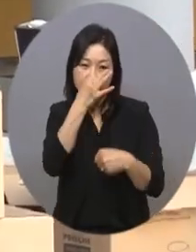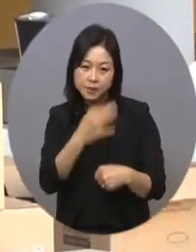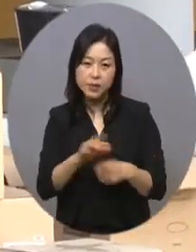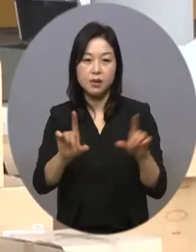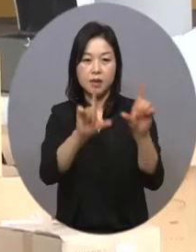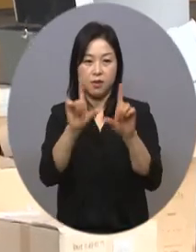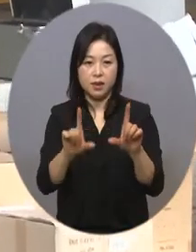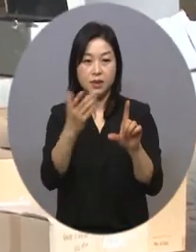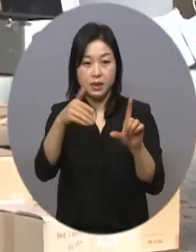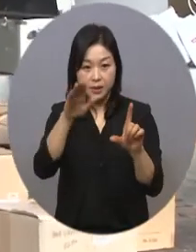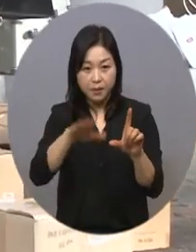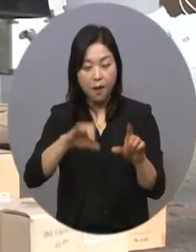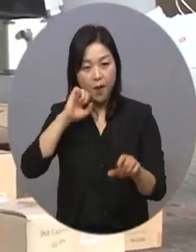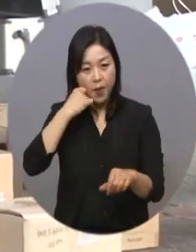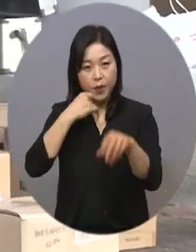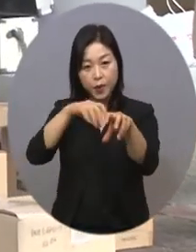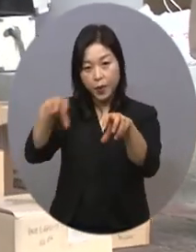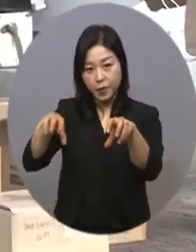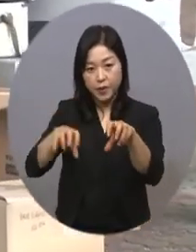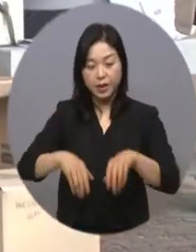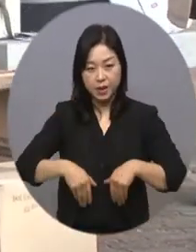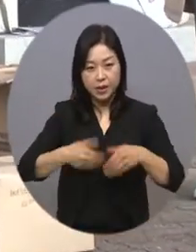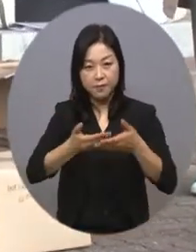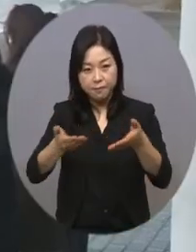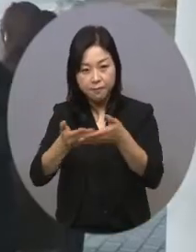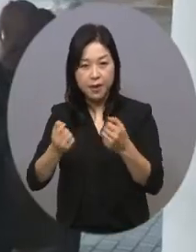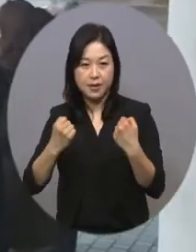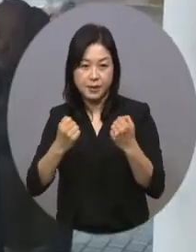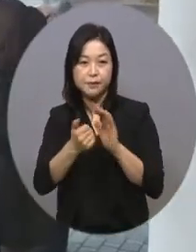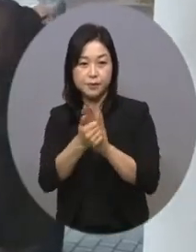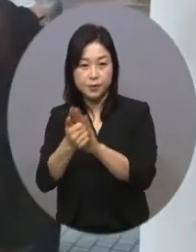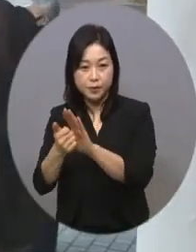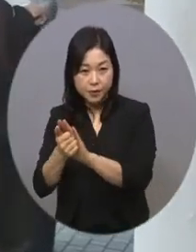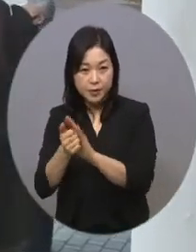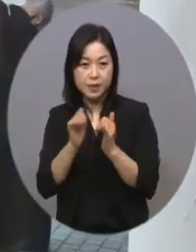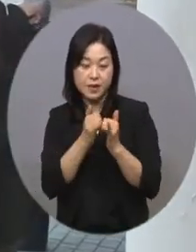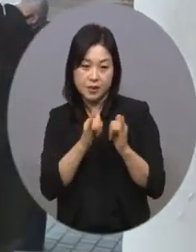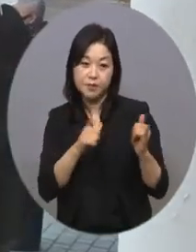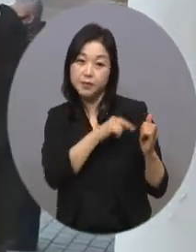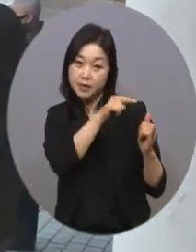있지만 어려운 곳에 따뜻한 온정으로 힘을 보태는 이웃들의 손길이